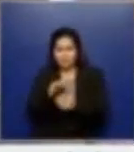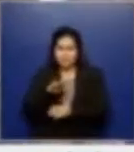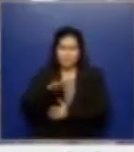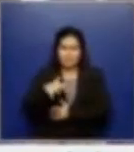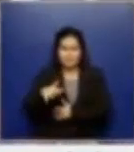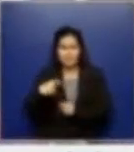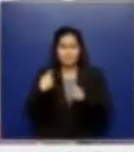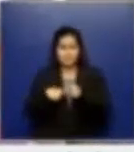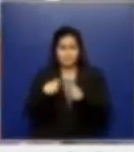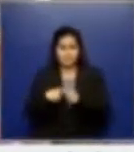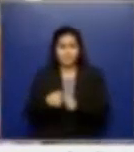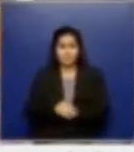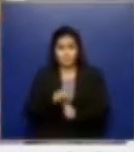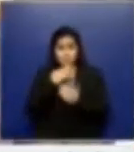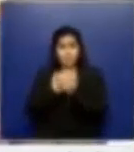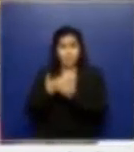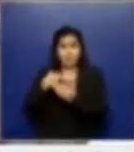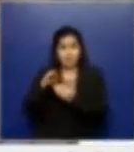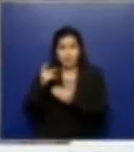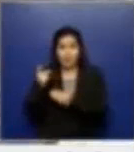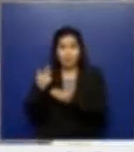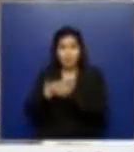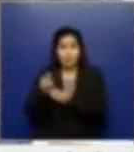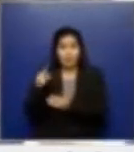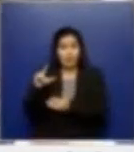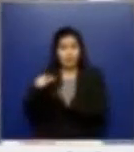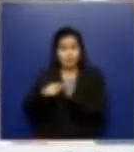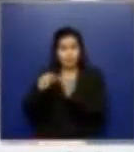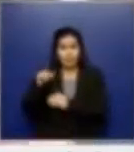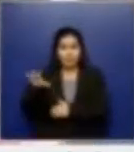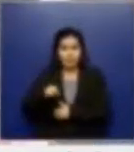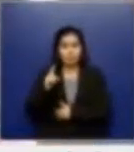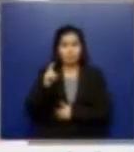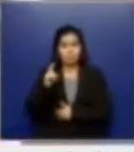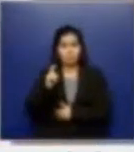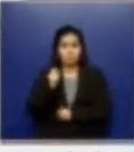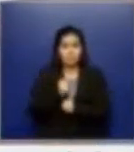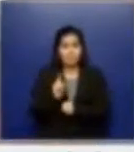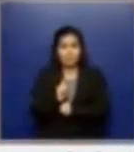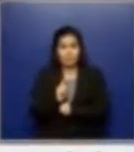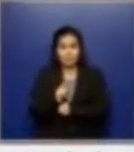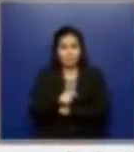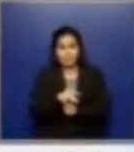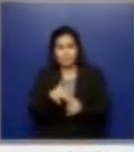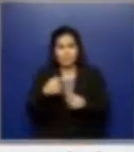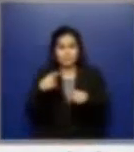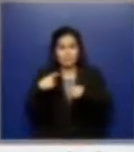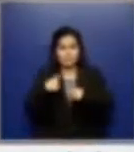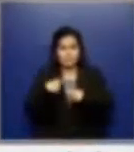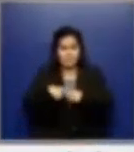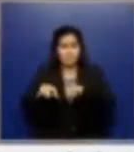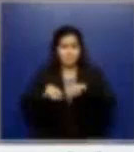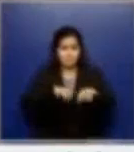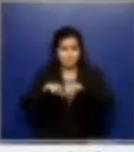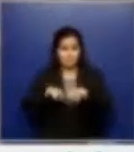แง่นนะครับถ้าเอาเงินคงคลังมาไม่ได้ปั๊บมันไม่มีให้ใช้แล้วนี่เอาละครับเริ่มเป๋แล้วครับฐานะการคลังของประเ